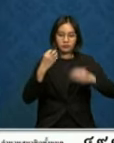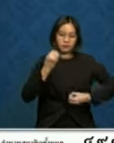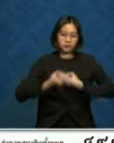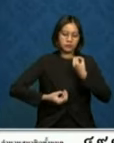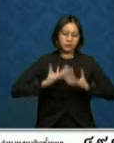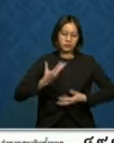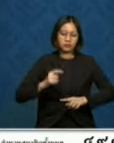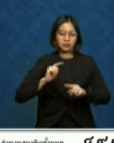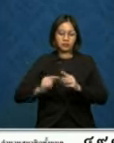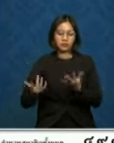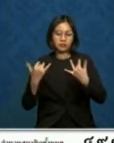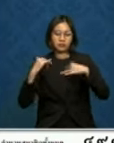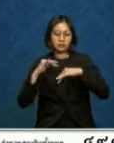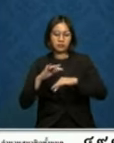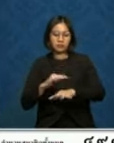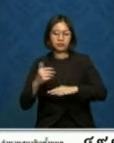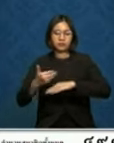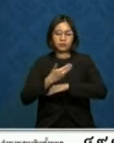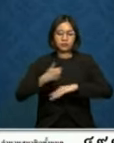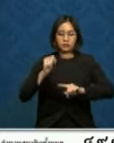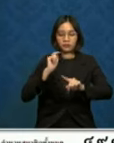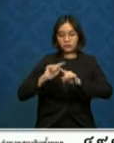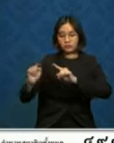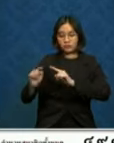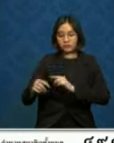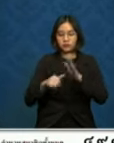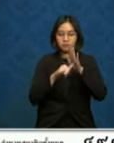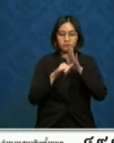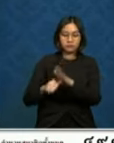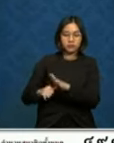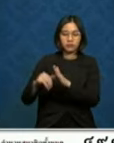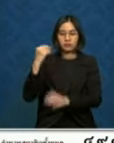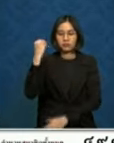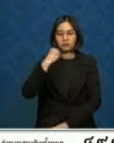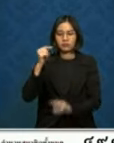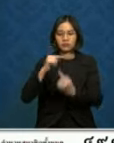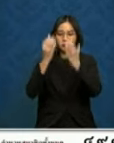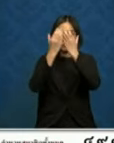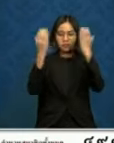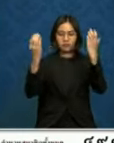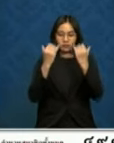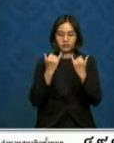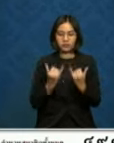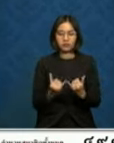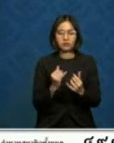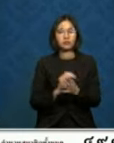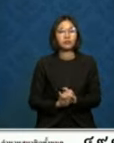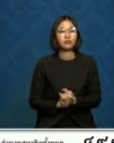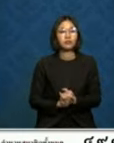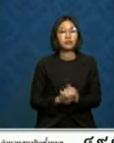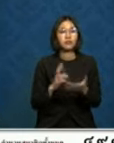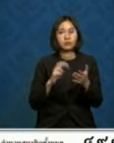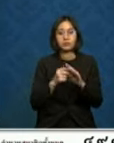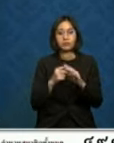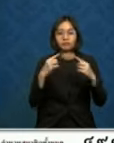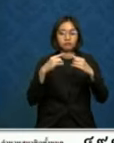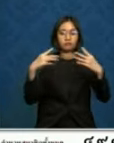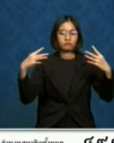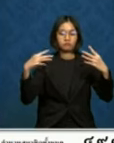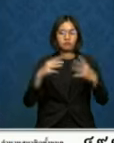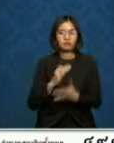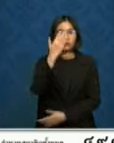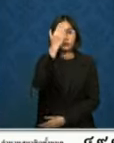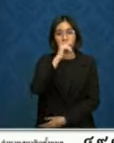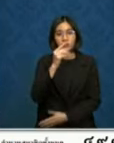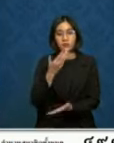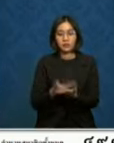ออกและการมีส่วนร่วมทางการเมืองซึ่งถูกละเมิดเป็นประจำภายใต้รัฐธรรมนูญนี้นะคะก็ไม่มีความสอดคล้องกันค่ะเนื่